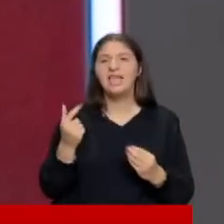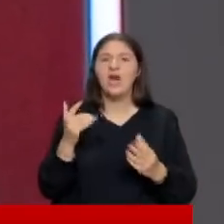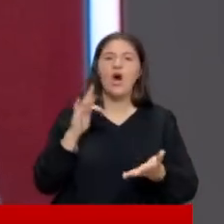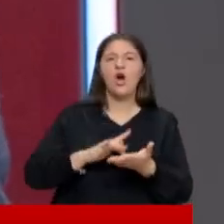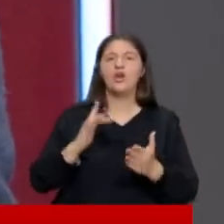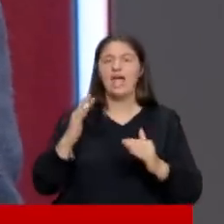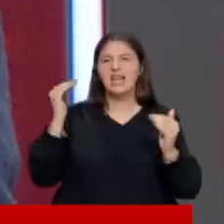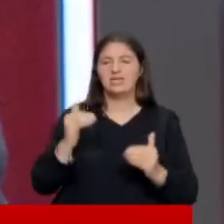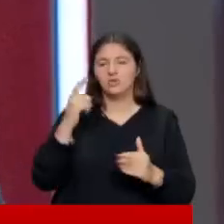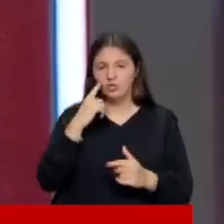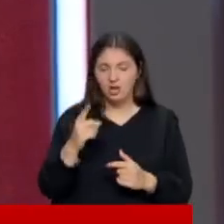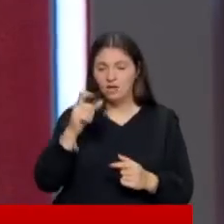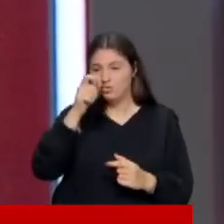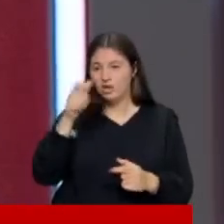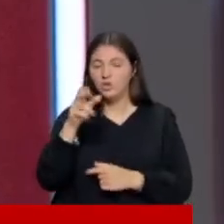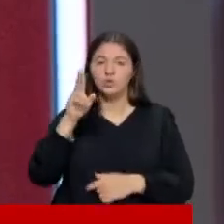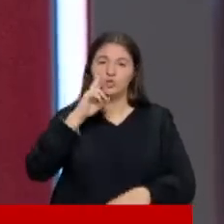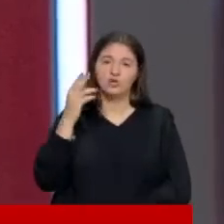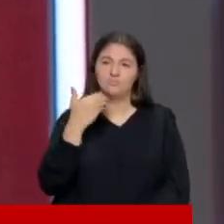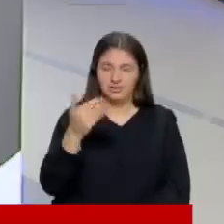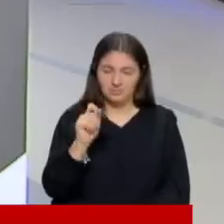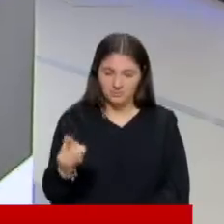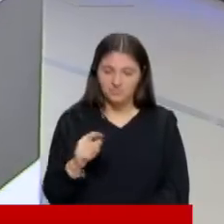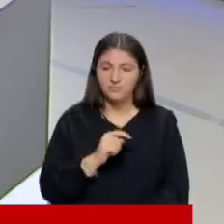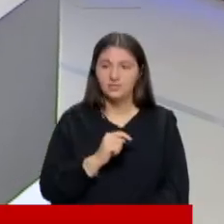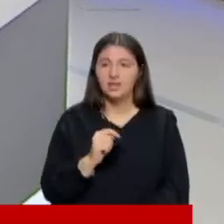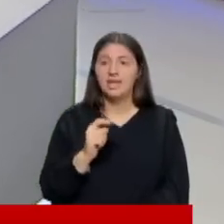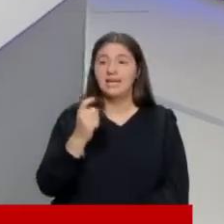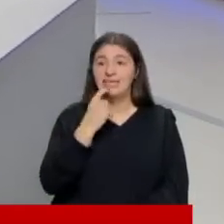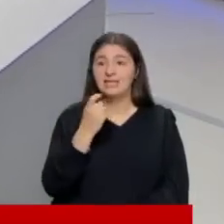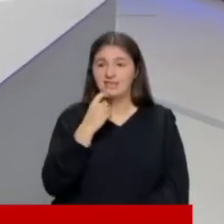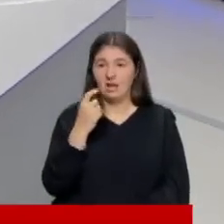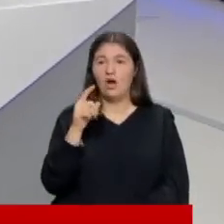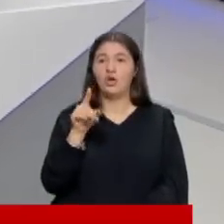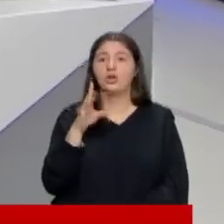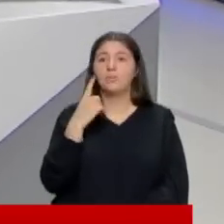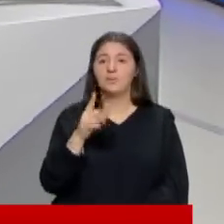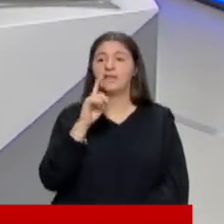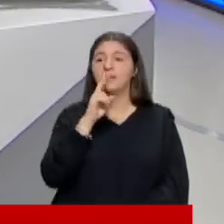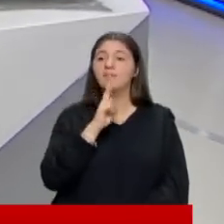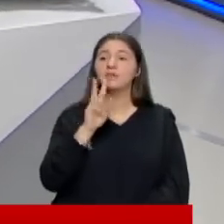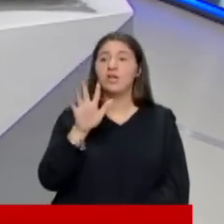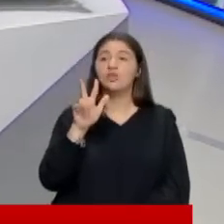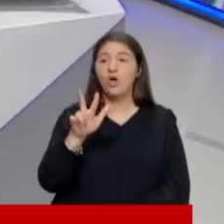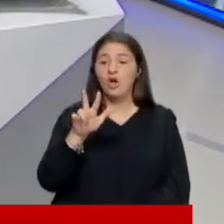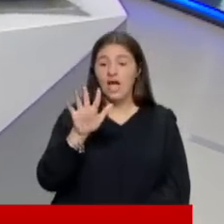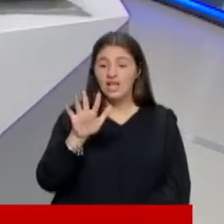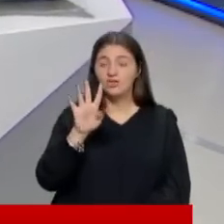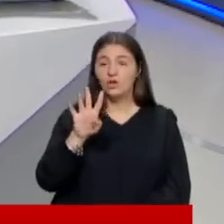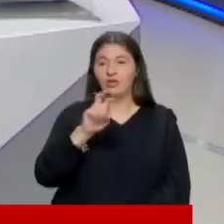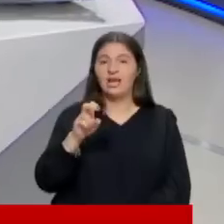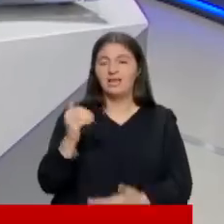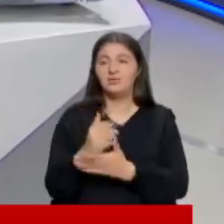onu araştırmışlar işte Türkiye'deki sonuçlardan bahsedeyim yılda 14.254 dolar kazanmanız lazım